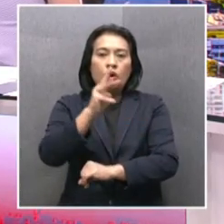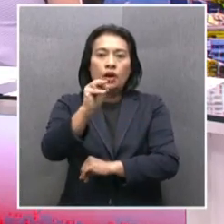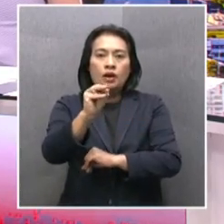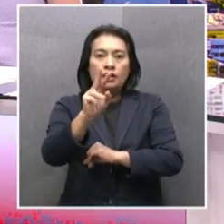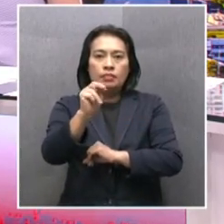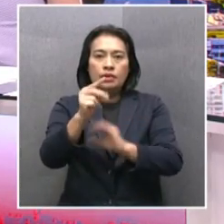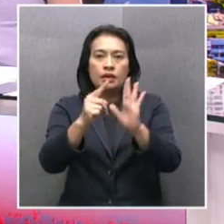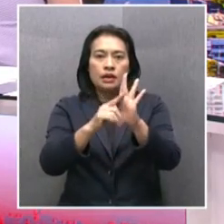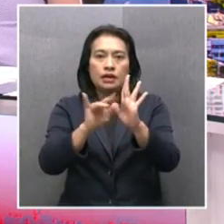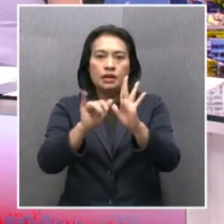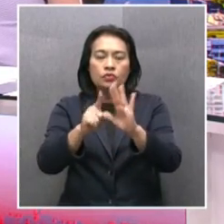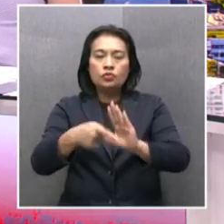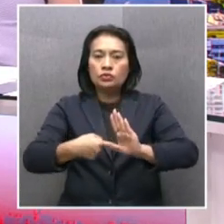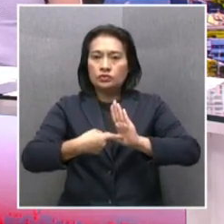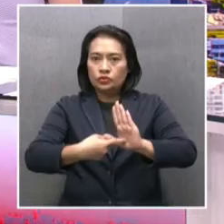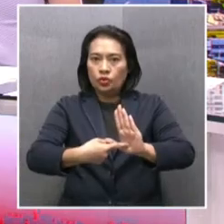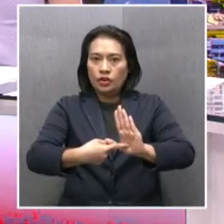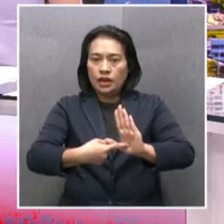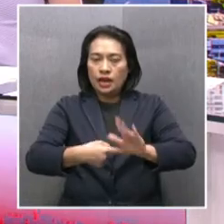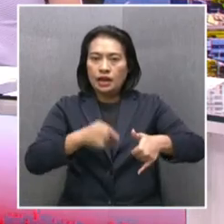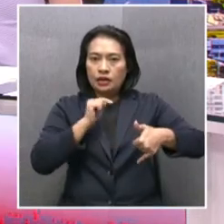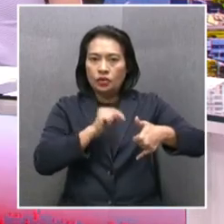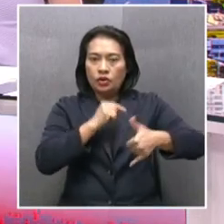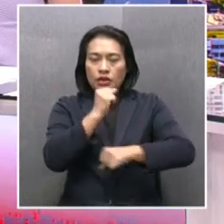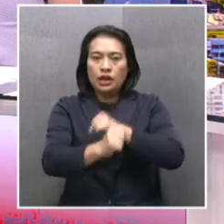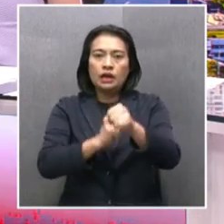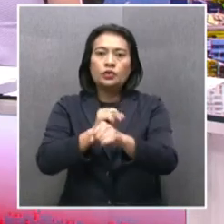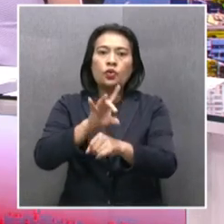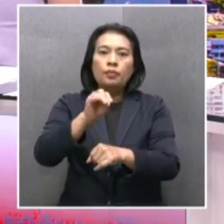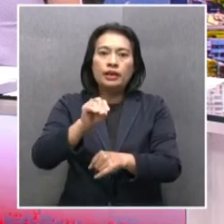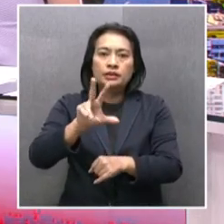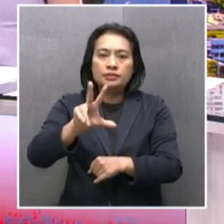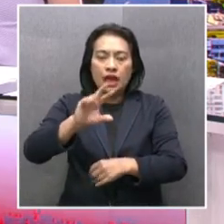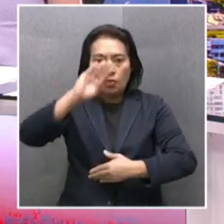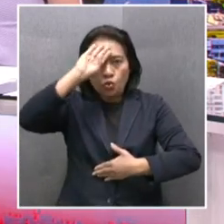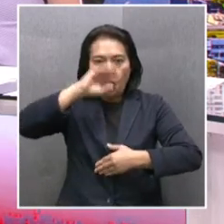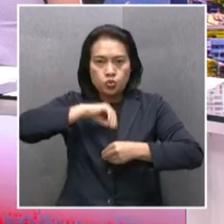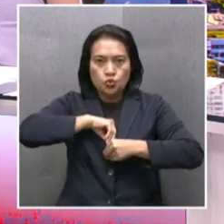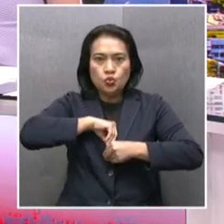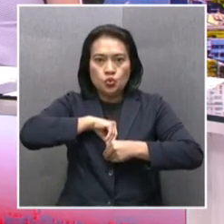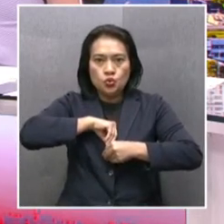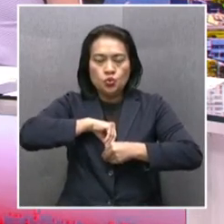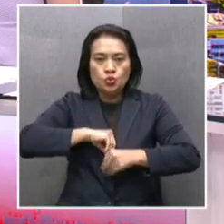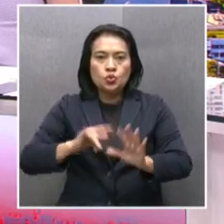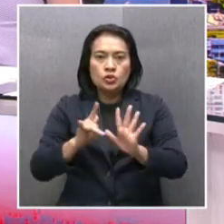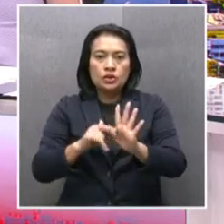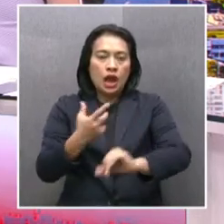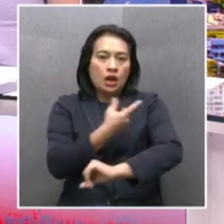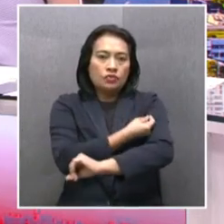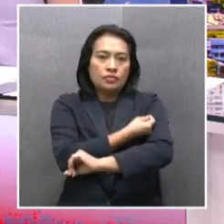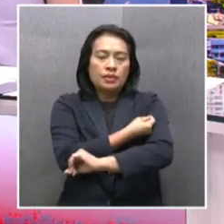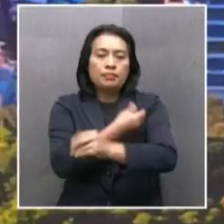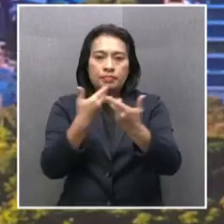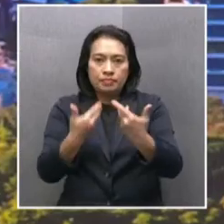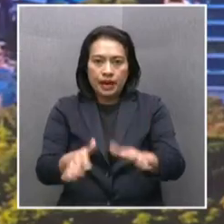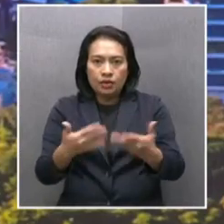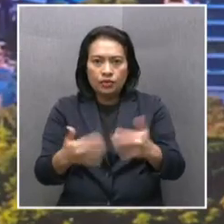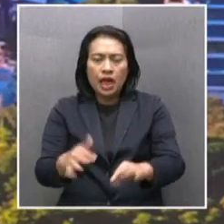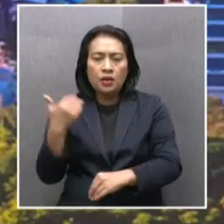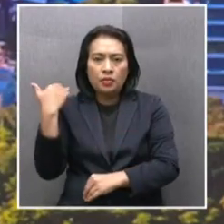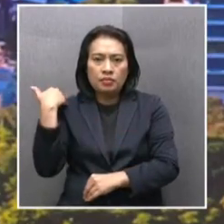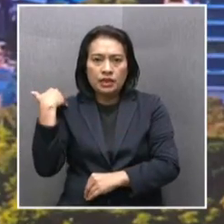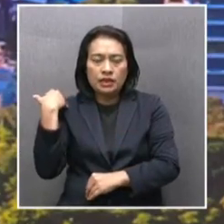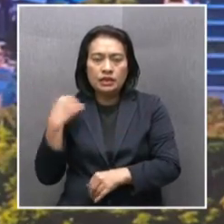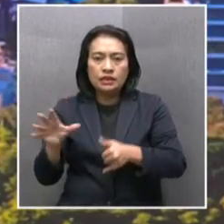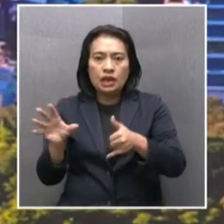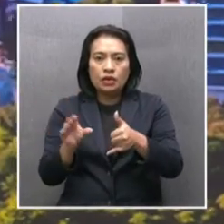ตัวอย่างของผู้ป่วยนะครับอายุ83ปีท่านมีโรคประจำตัวด้วยแม้ว่าจะฉีดวัคซีนต้านโควิด19มาหลายเข็มแล้วเนี่ยแต่เมื่อติดโควิด